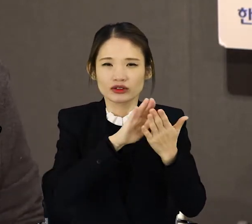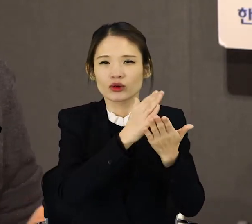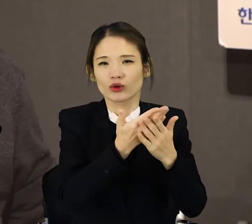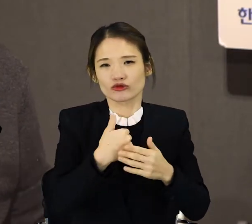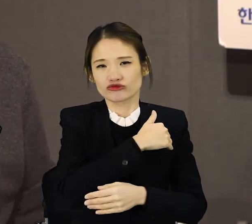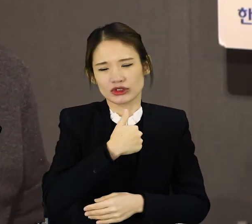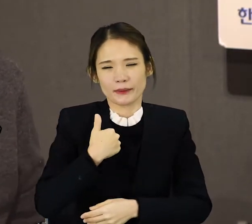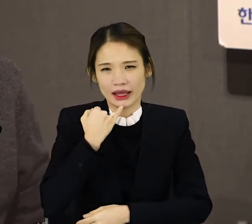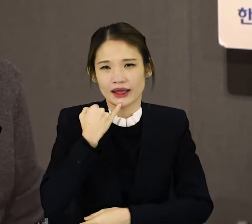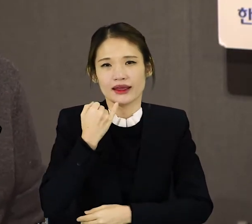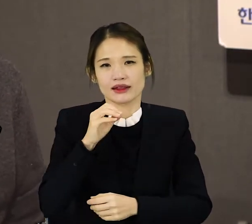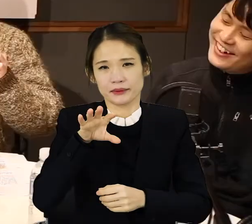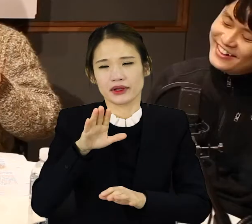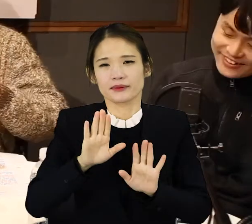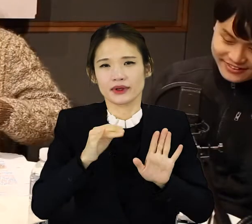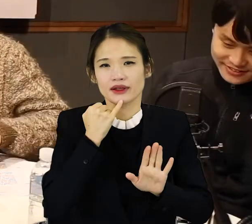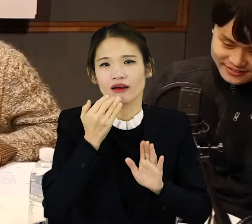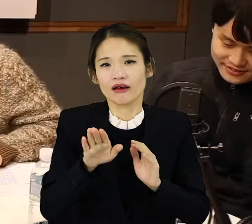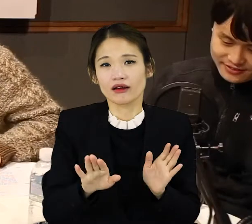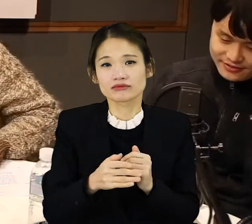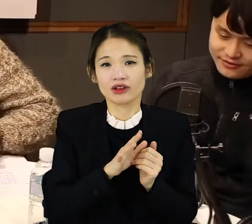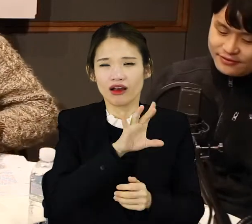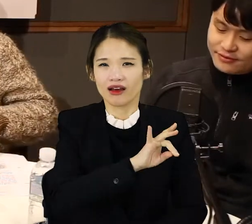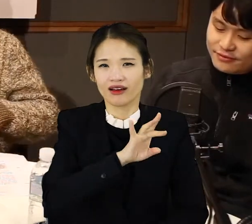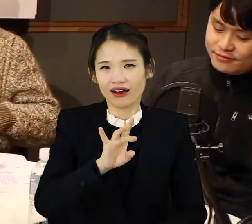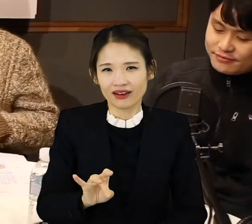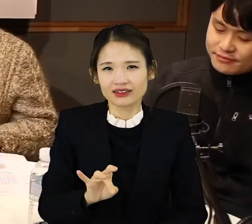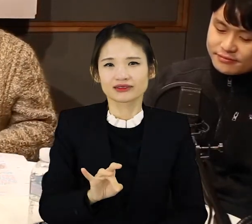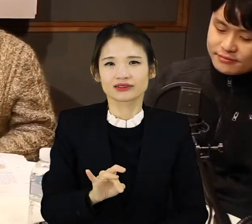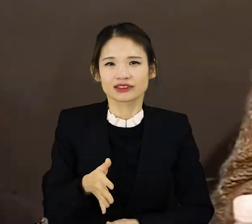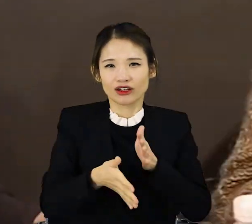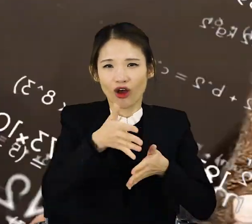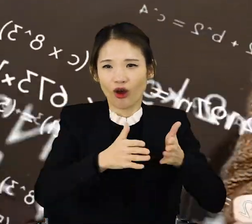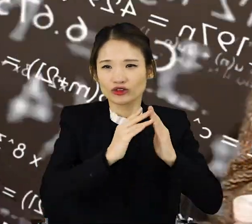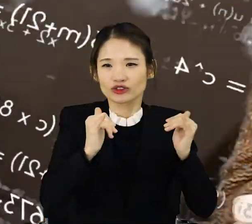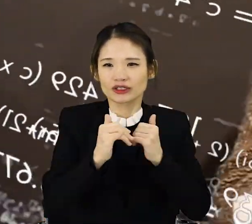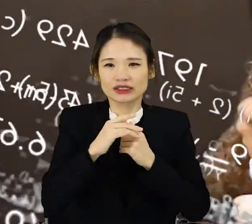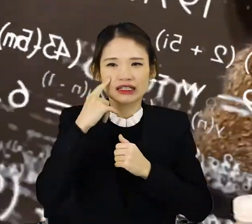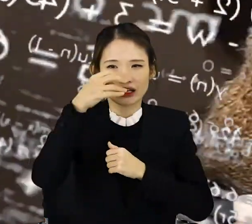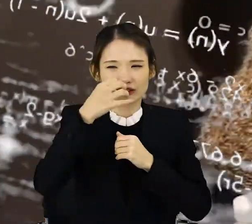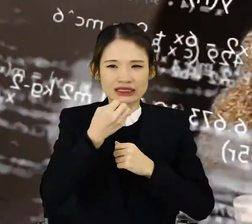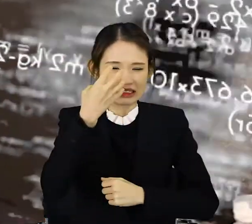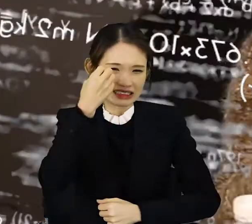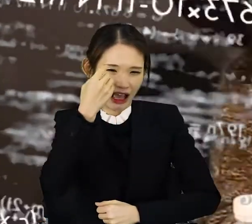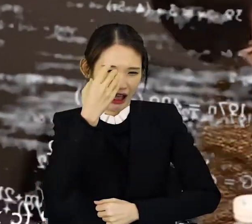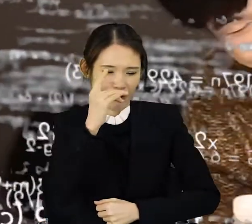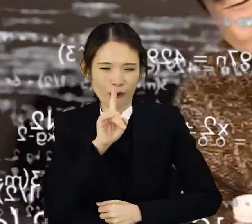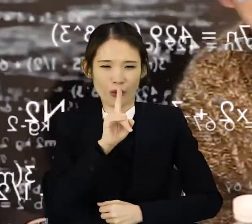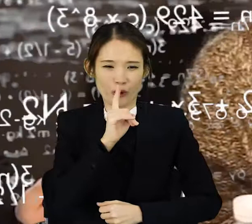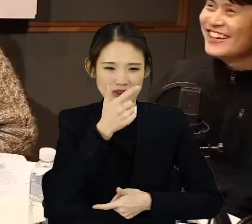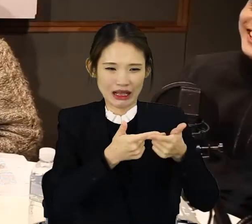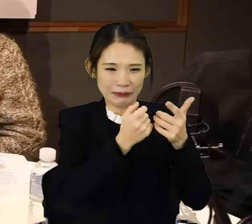집은 그냥 살만해요. 아무 문제 없어요. 아니 그리고 저기 뭐야 가끔씩 그 건축가분들께서 예술한다고 중간에 이상한 거 막 이렇게 중정 같은